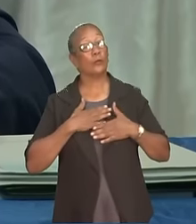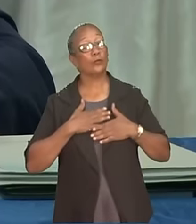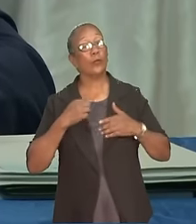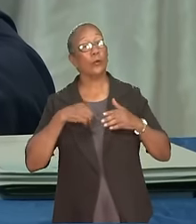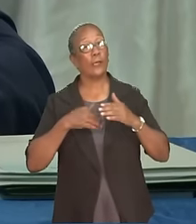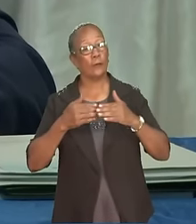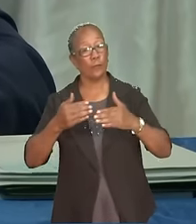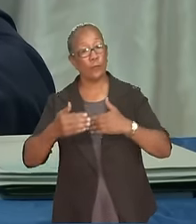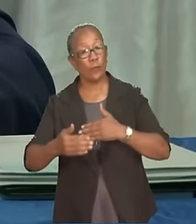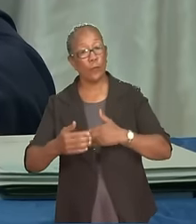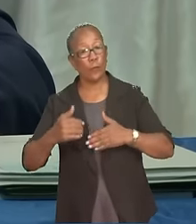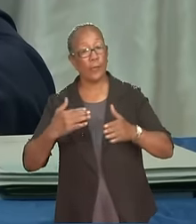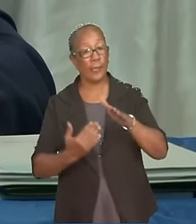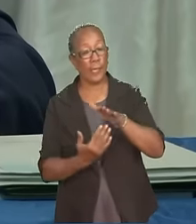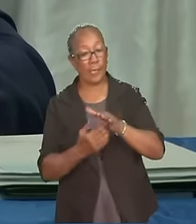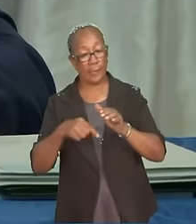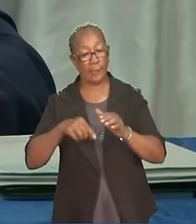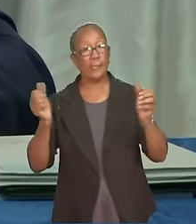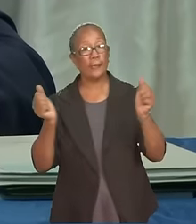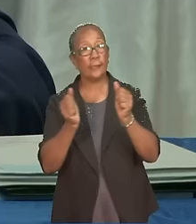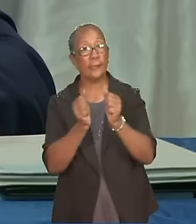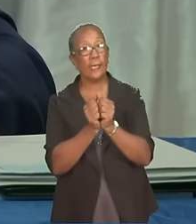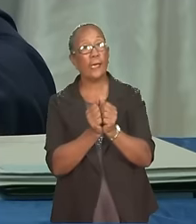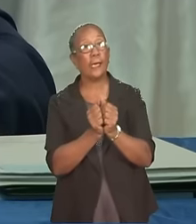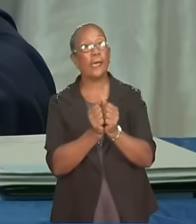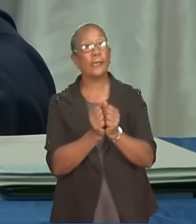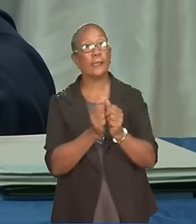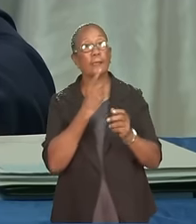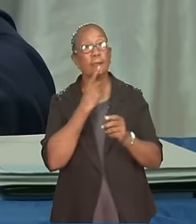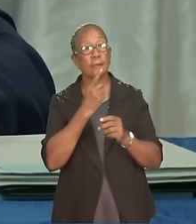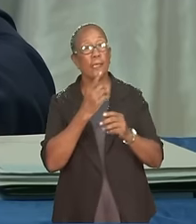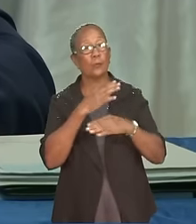jaar nog die FID bekendgemaakt wordt door Total